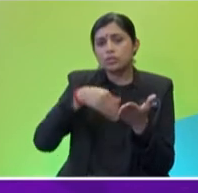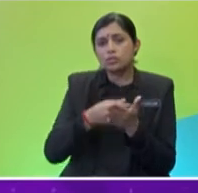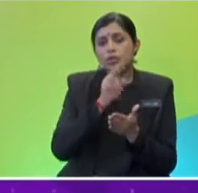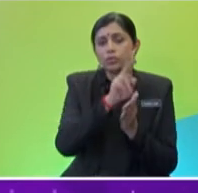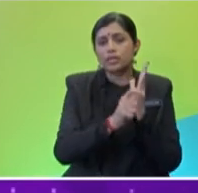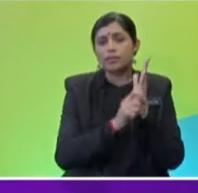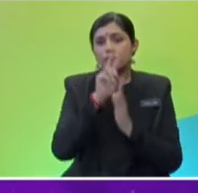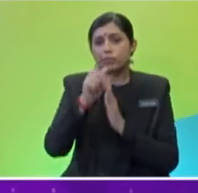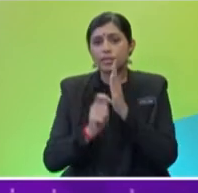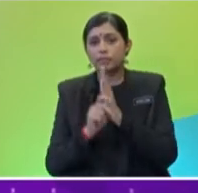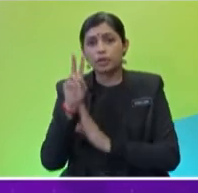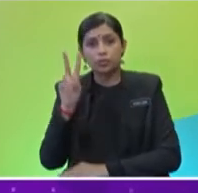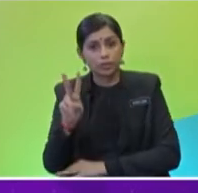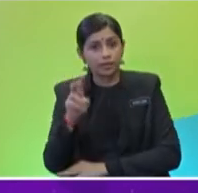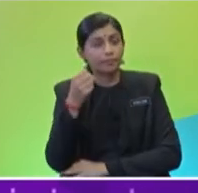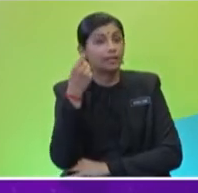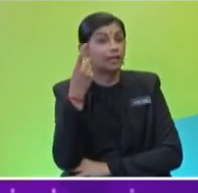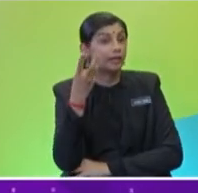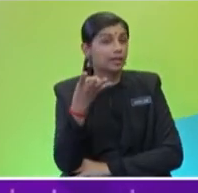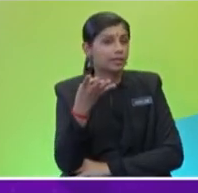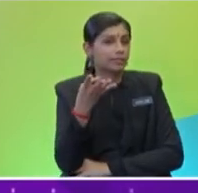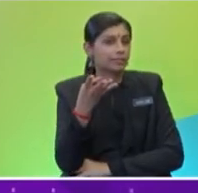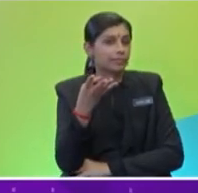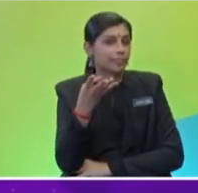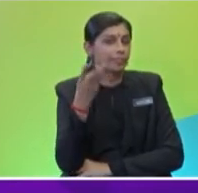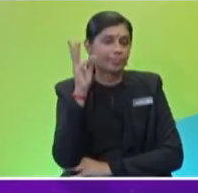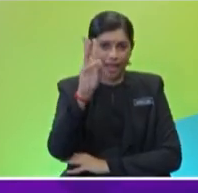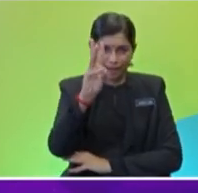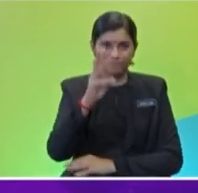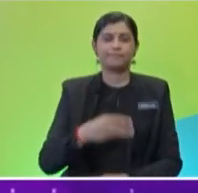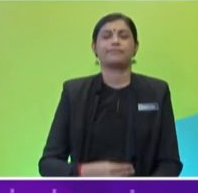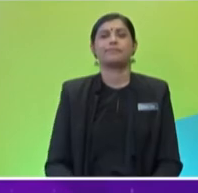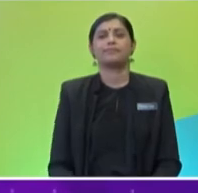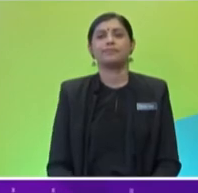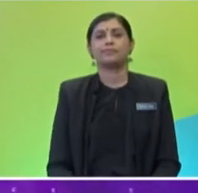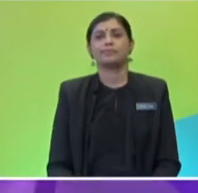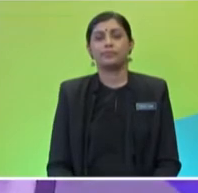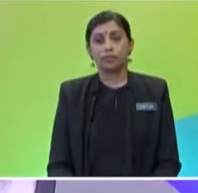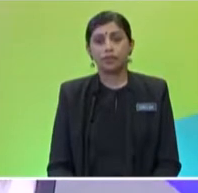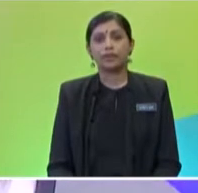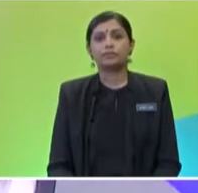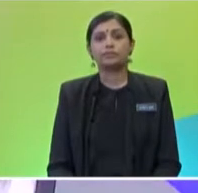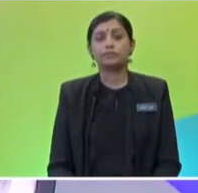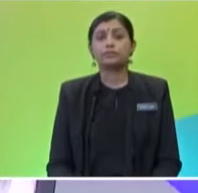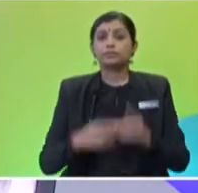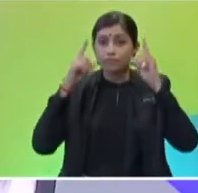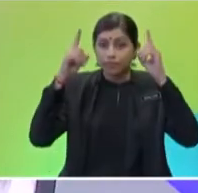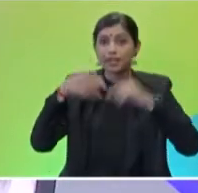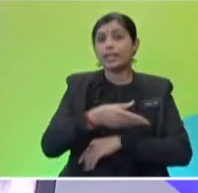2 sama dengan berapa? 2 tambah 2 tambah 2 jadi 6, cikgu. Ya, sama dengan 6. Jadi